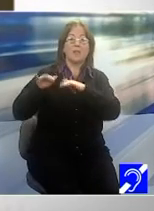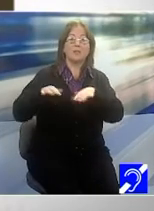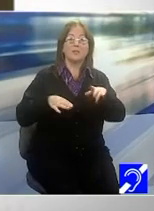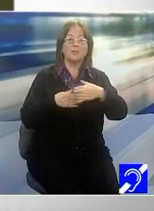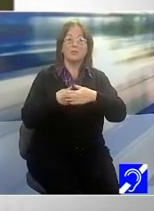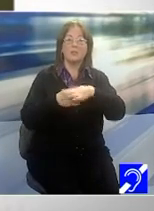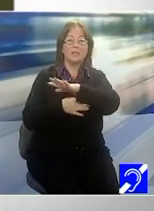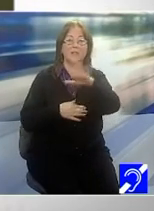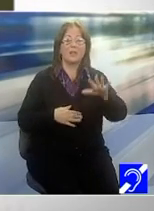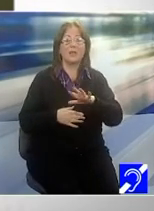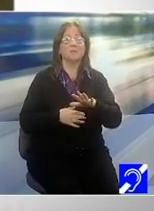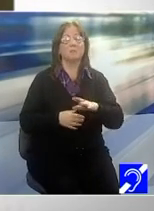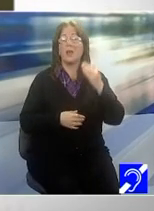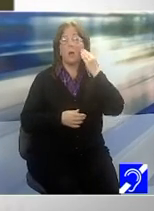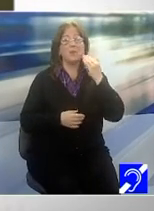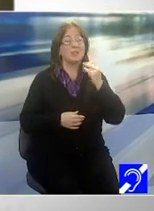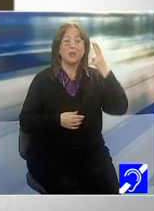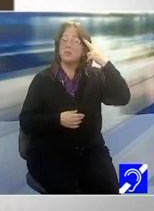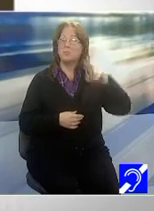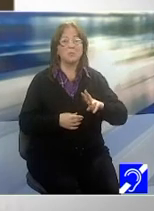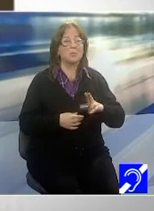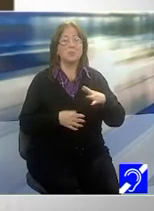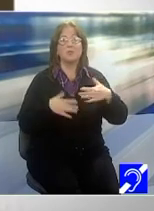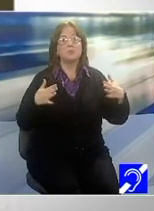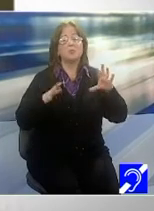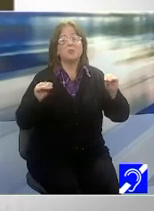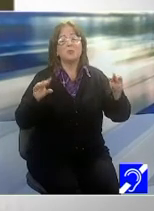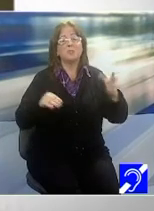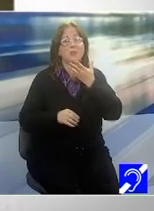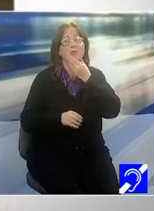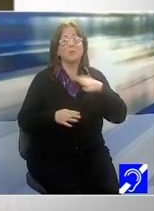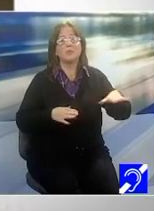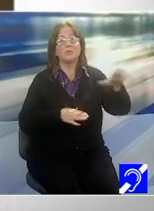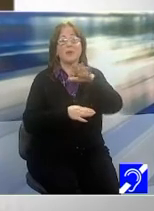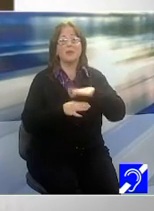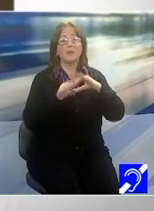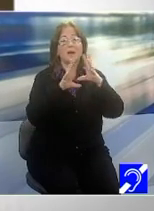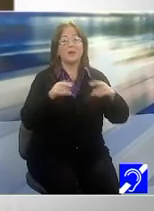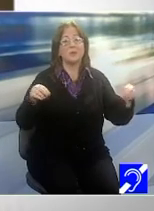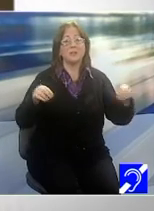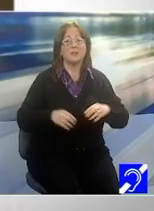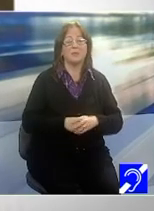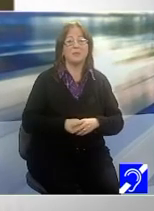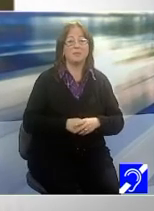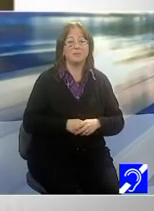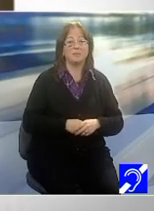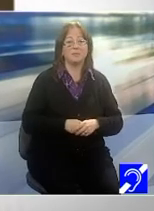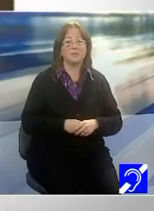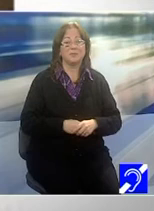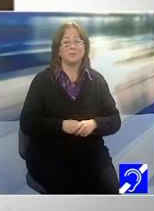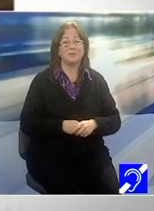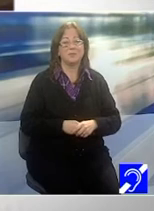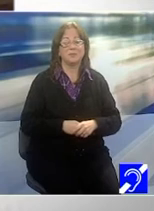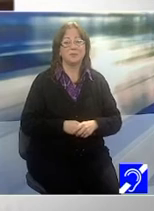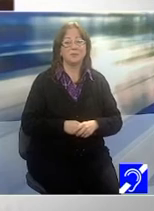americani știu despre frumusețile țării noastre. But I'd like to see Romanians out there, the tourist board hitting places